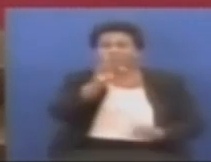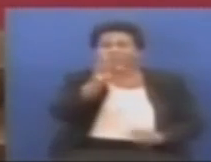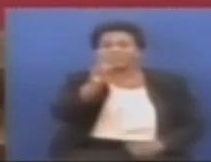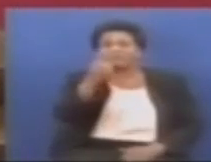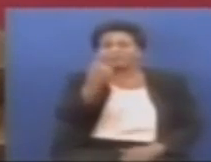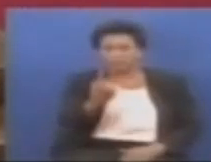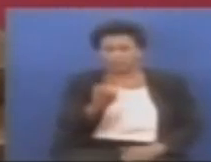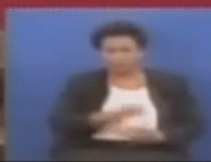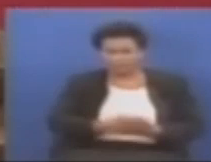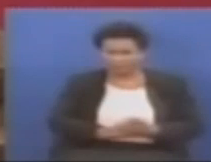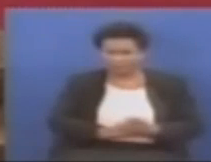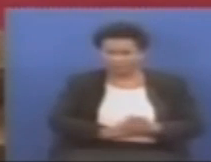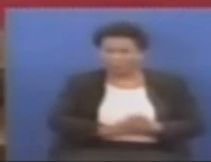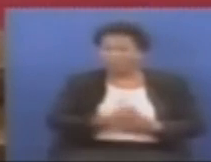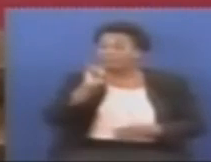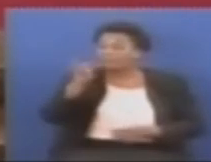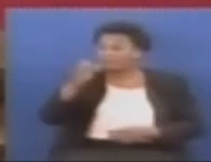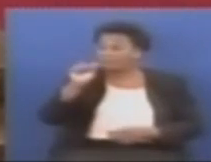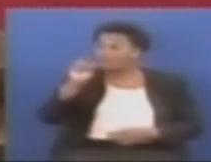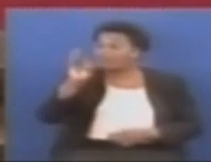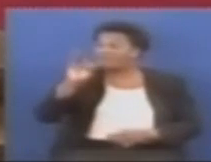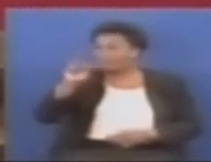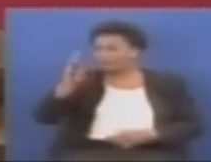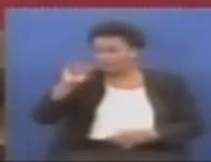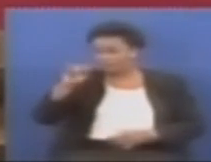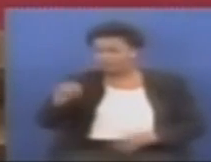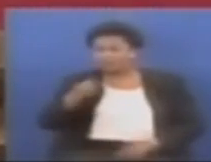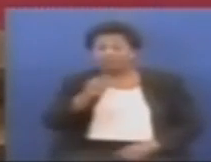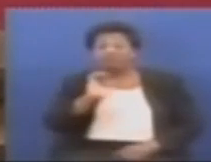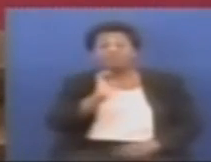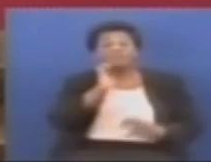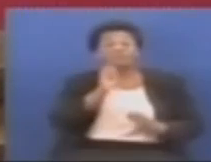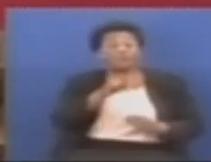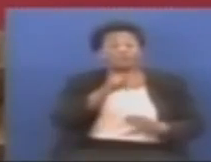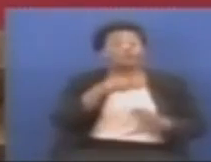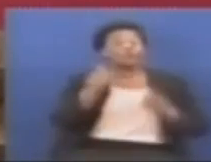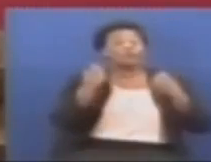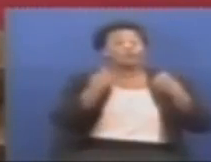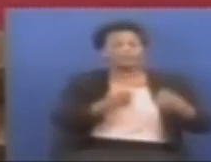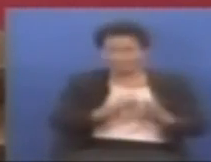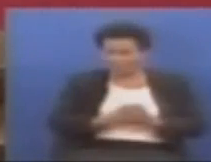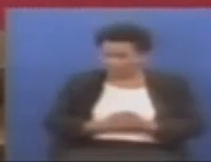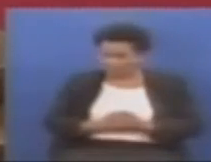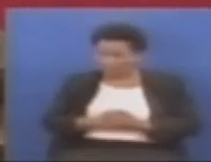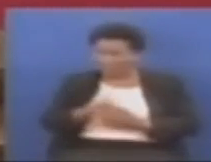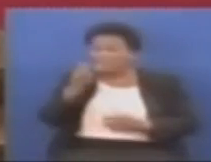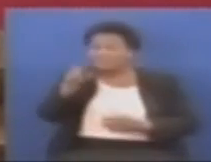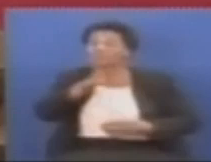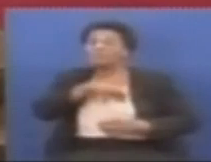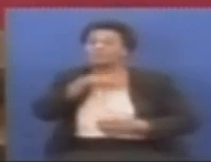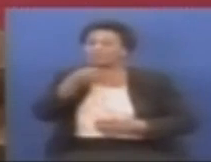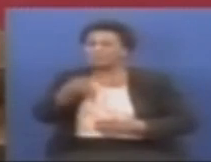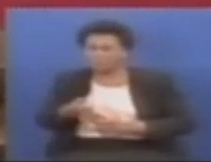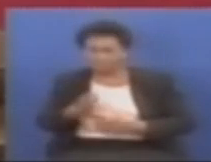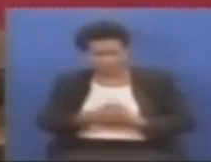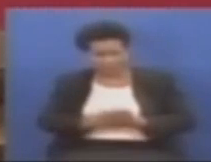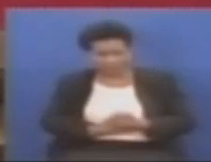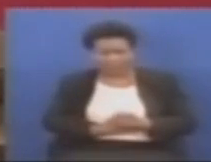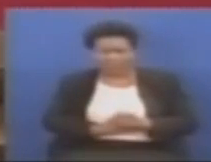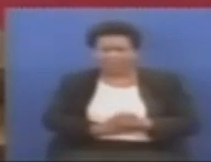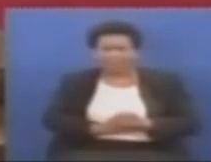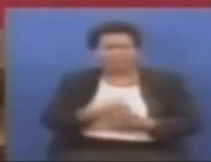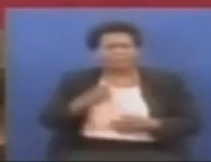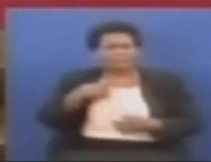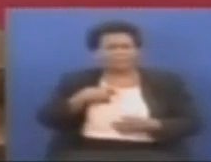naomba kujibu maswali mawili ya nyongeza ya Mheshimiwa Selemani Saidi Bungara maarufu kama Bwege